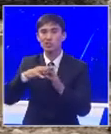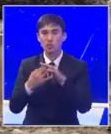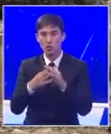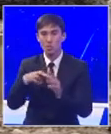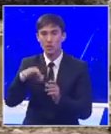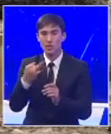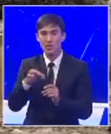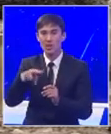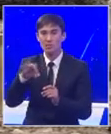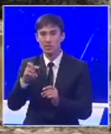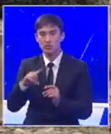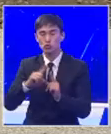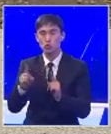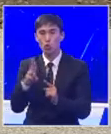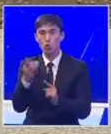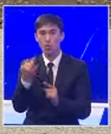и Лепсы в сторону Кульбая.